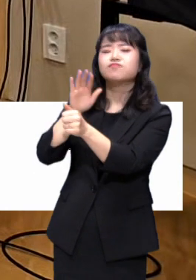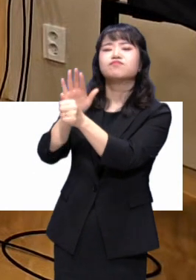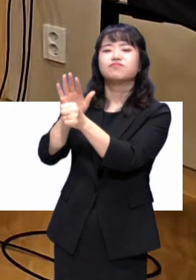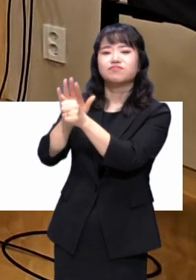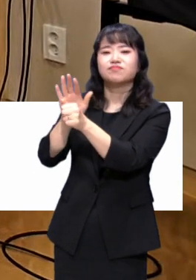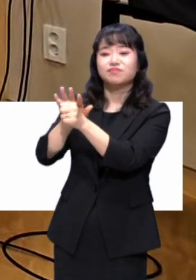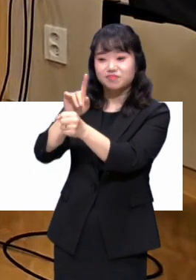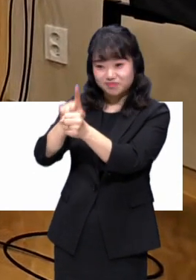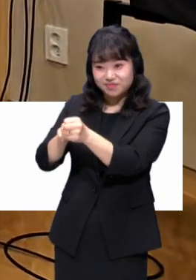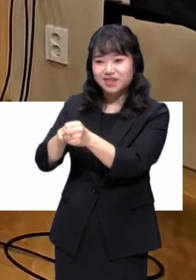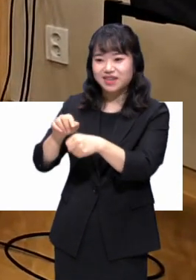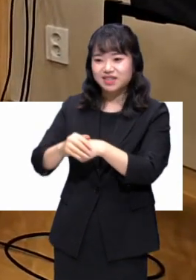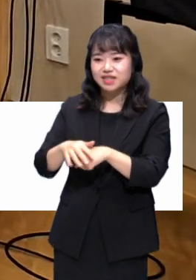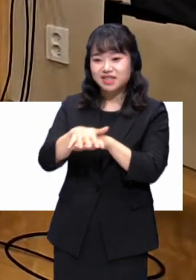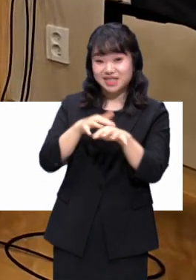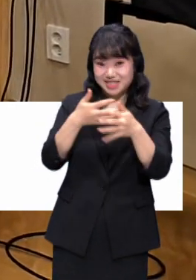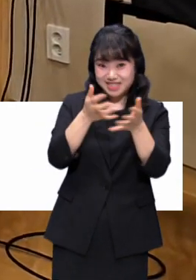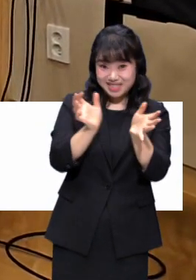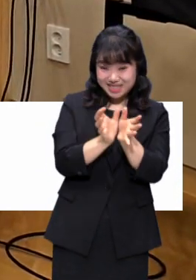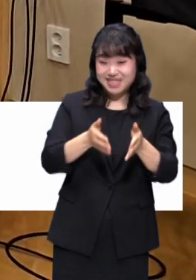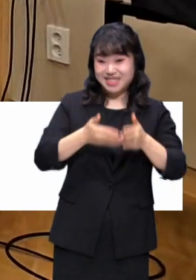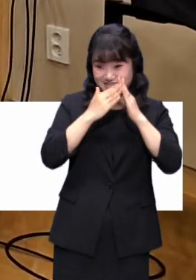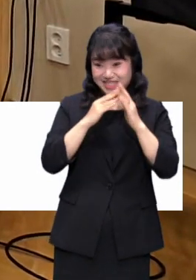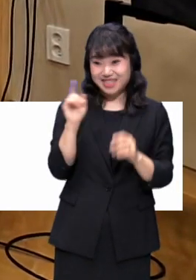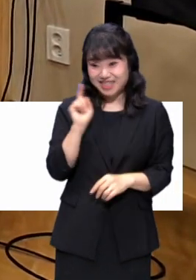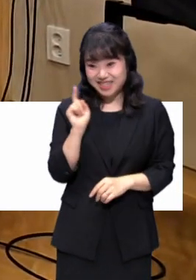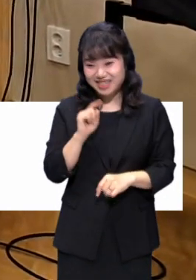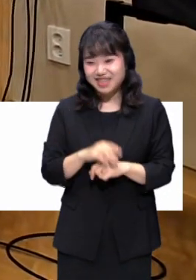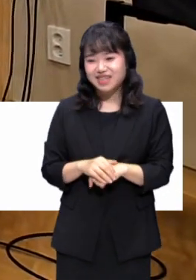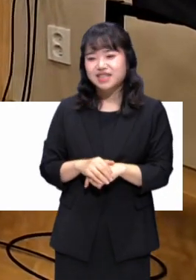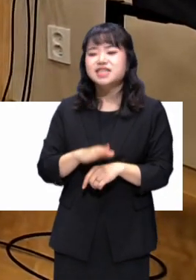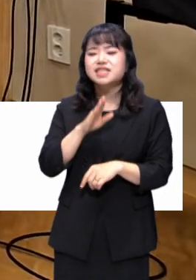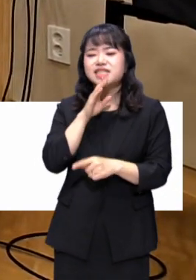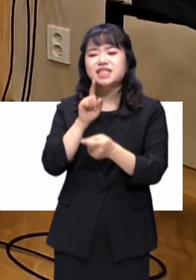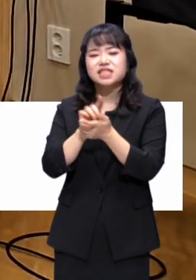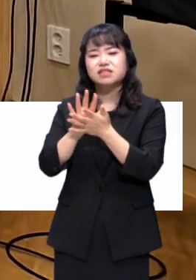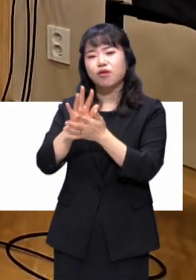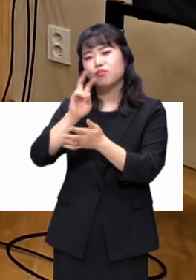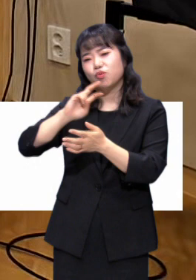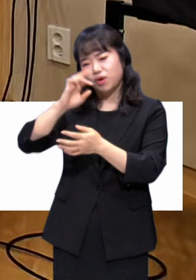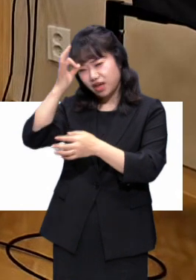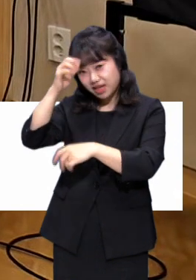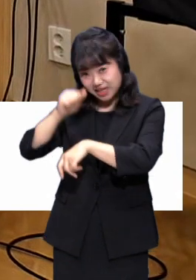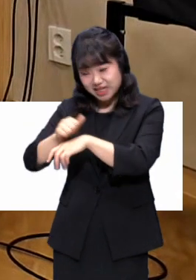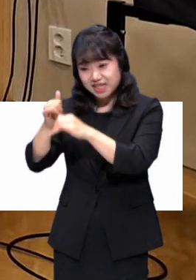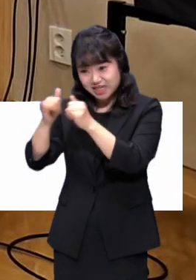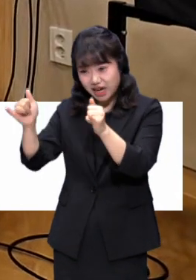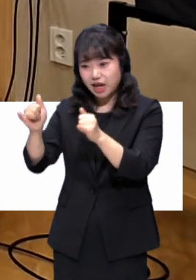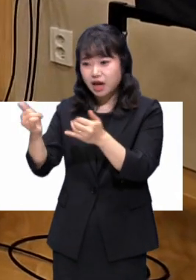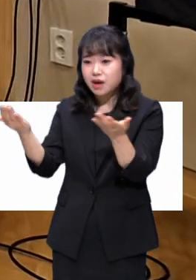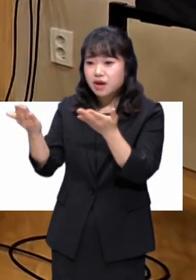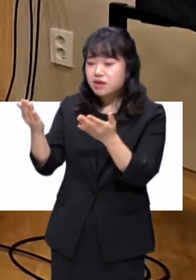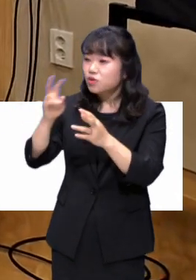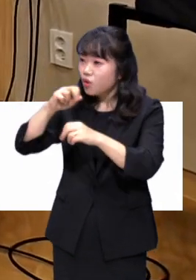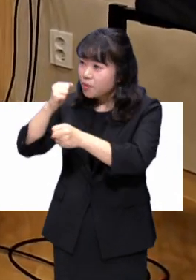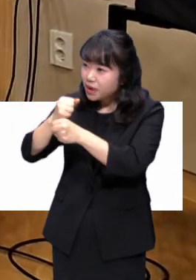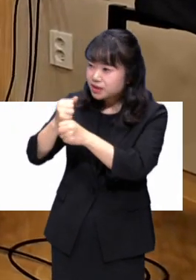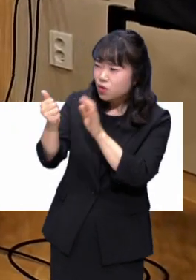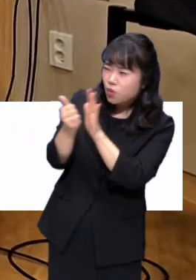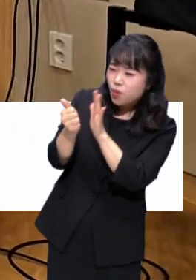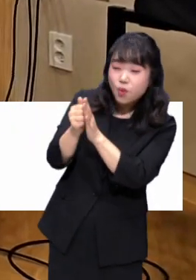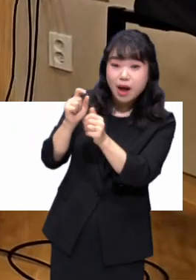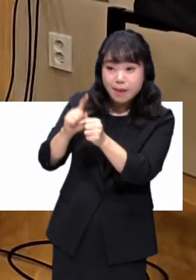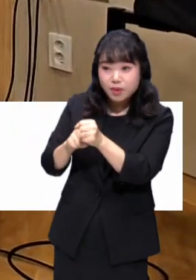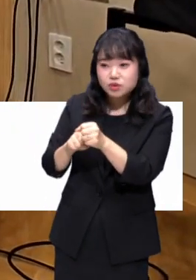설립된 OPCD라는 단체고요. 이 단체에서 실질적으로 아티스트들한테 작업적으로 도움을 주기 위해서